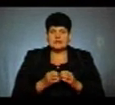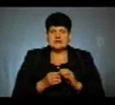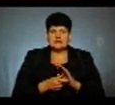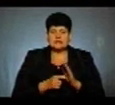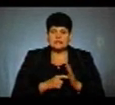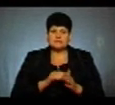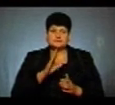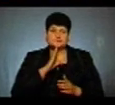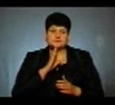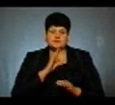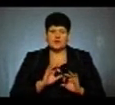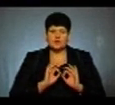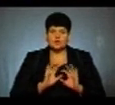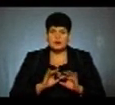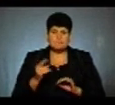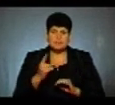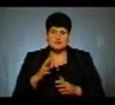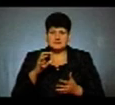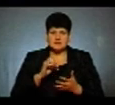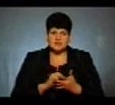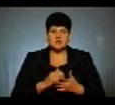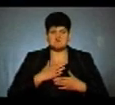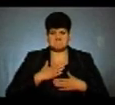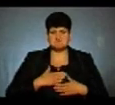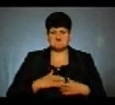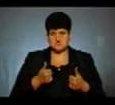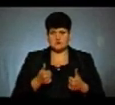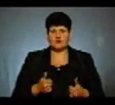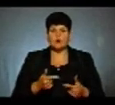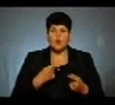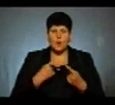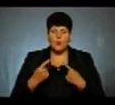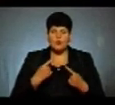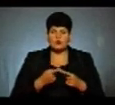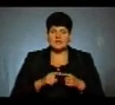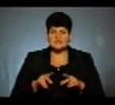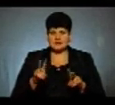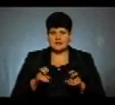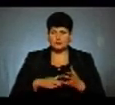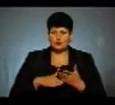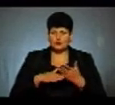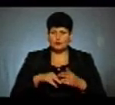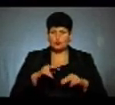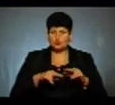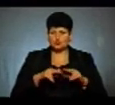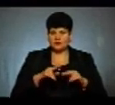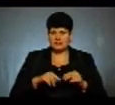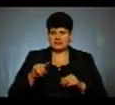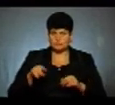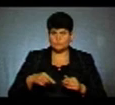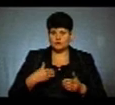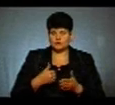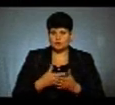Дар'я Теслович розповідає, першим заняттям задоволена. Обговорення таких тем допомагає побудувати вимоги до